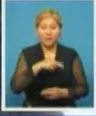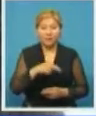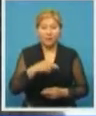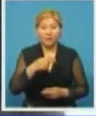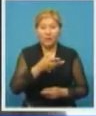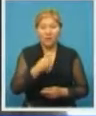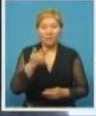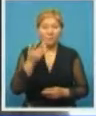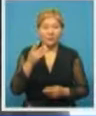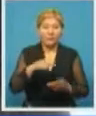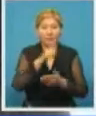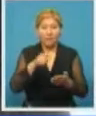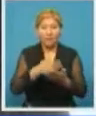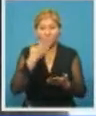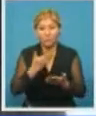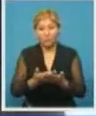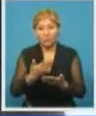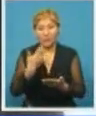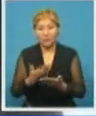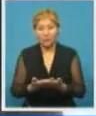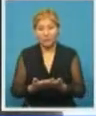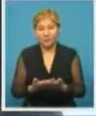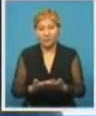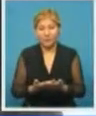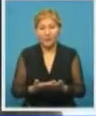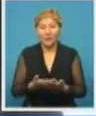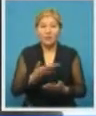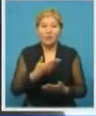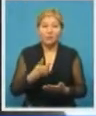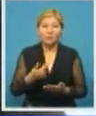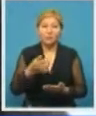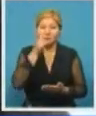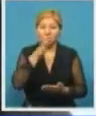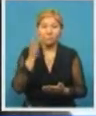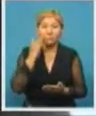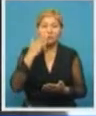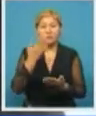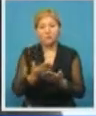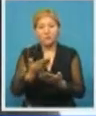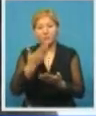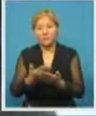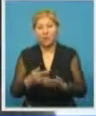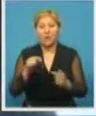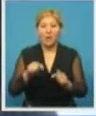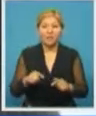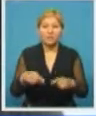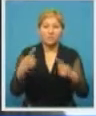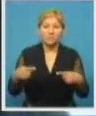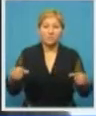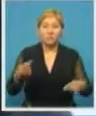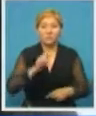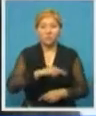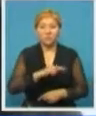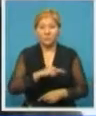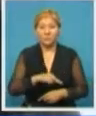бізге жағдай ыңғайсыз да бізге ондай. Ал бұл жерде экспресс-диагностика, мысалы, проективный методикамен алынады